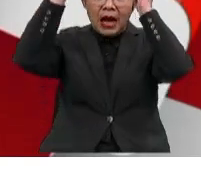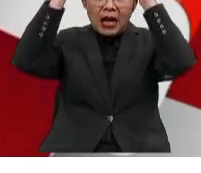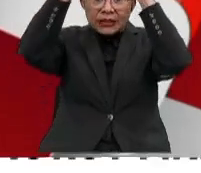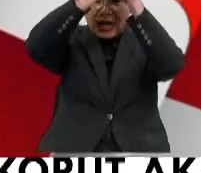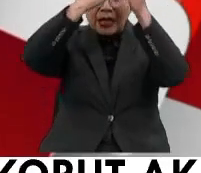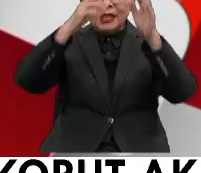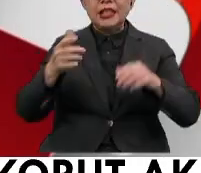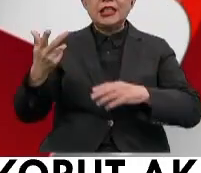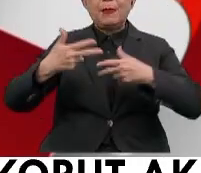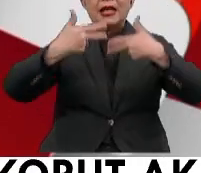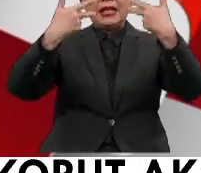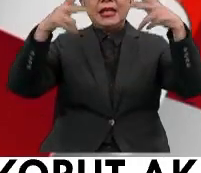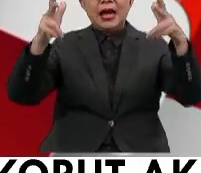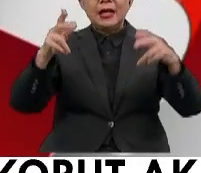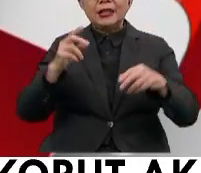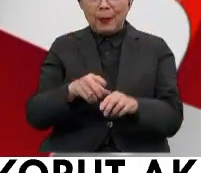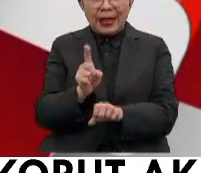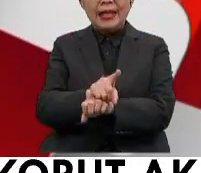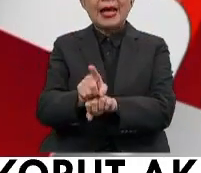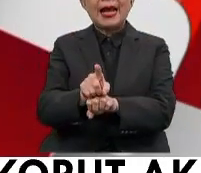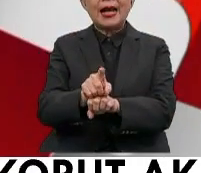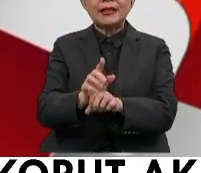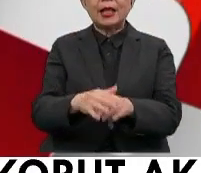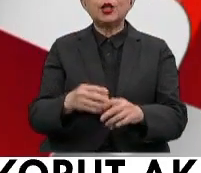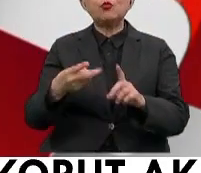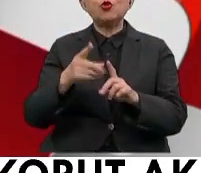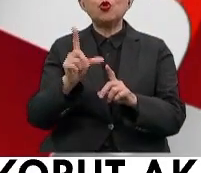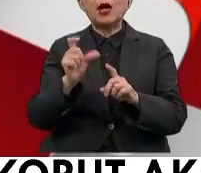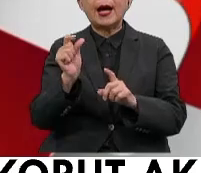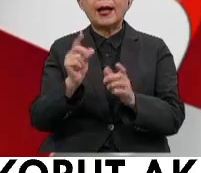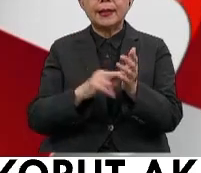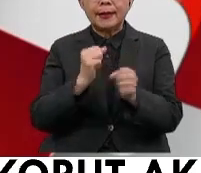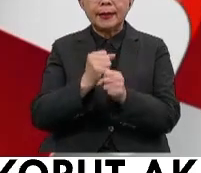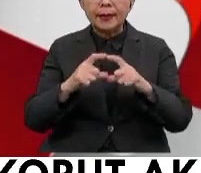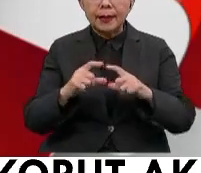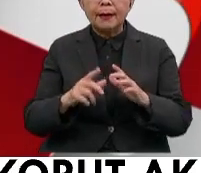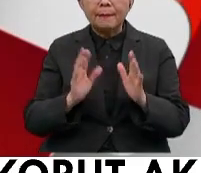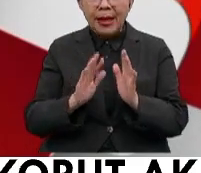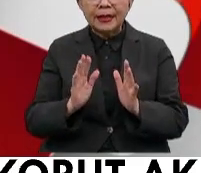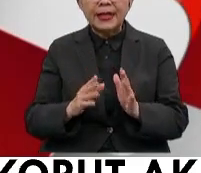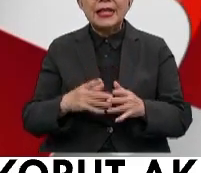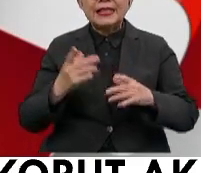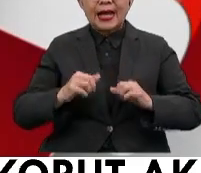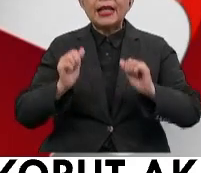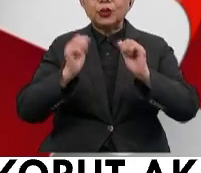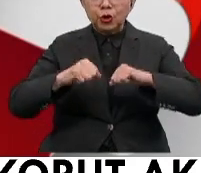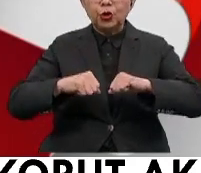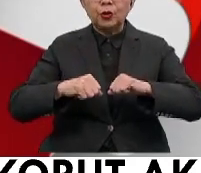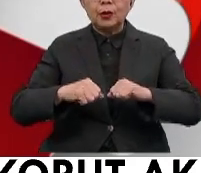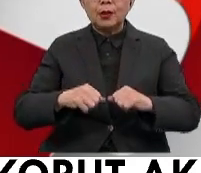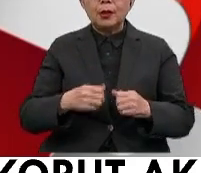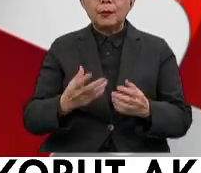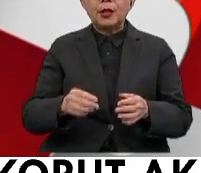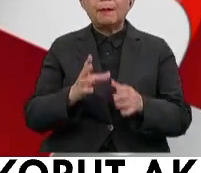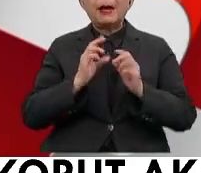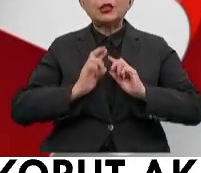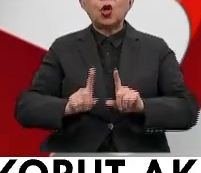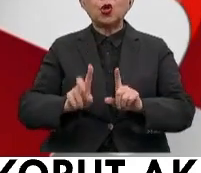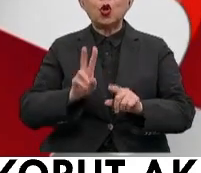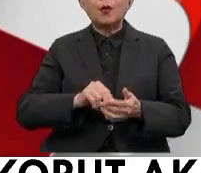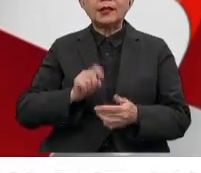Samarinda, bahkan di Tarakan dan di Bulungan. Dan untuk itulah saya sepakat dan setuju kepada paslon nomor